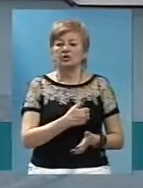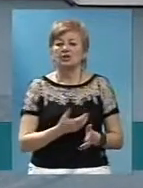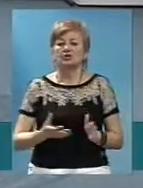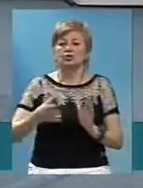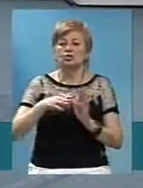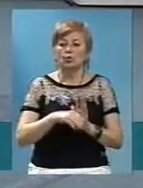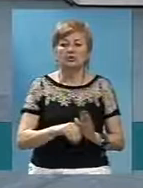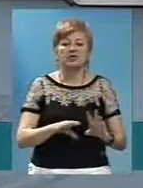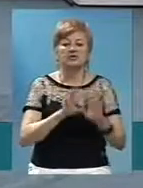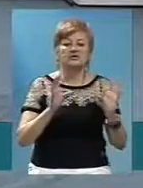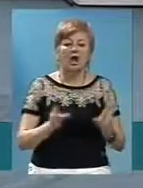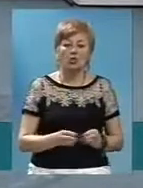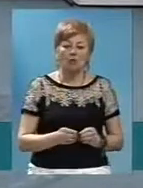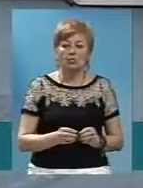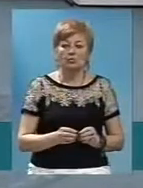до жалоби